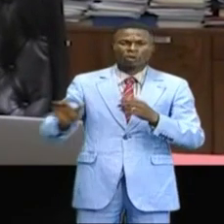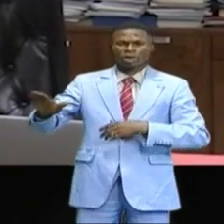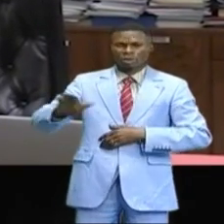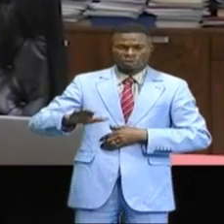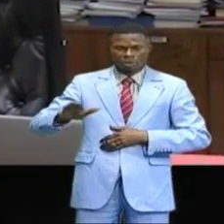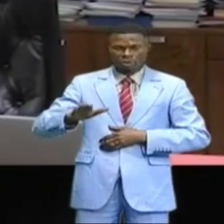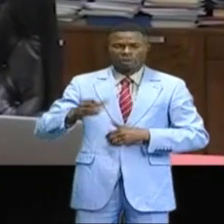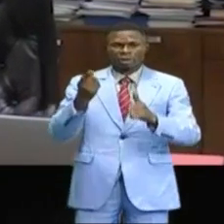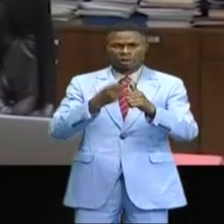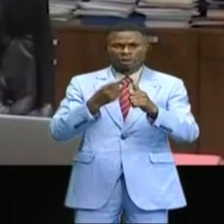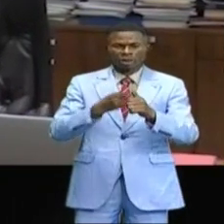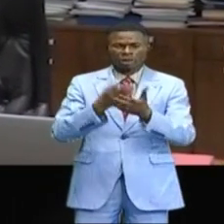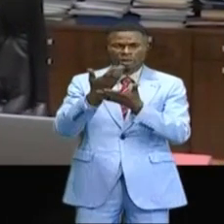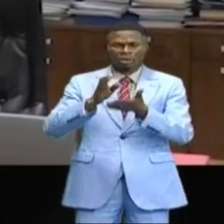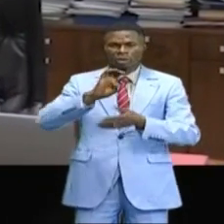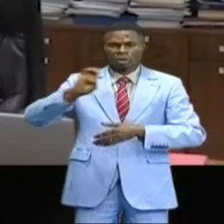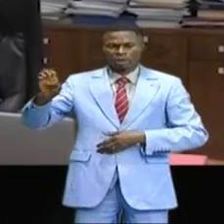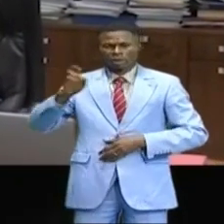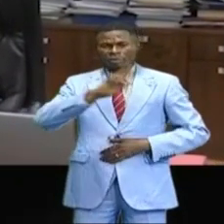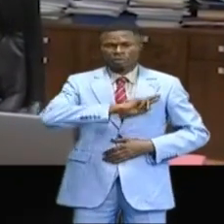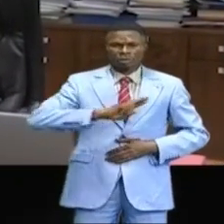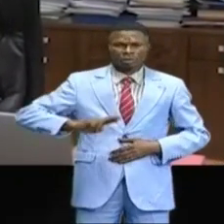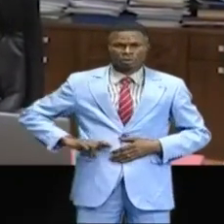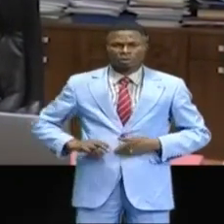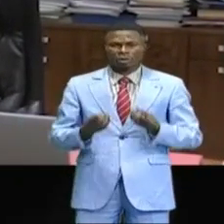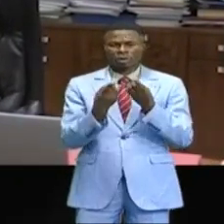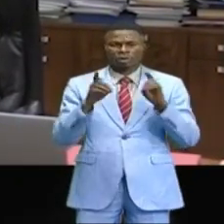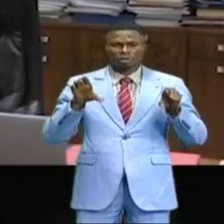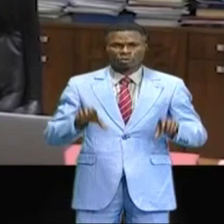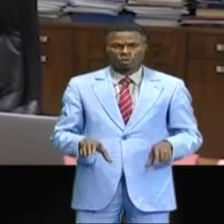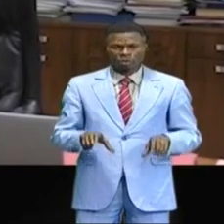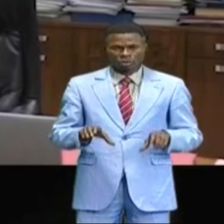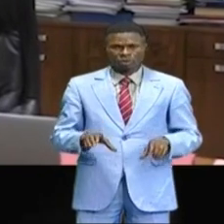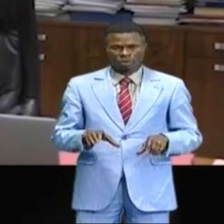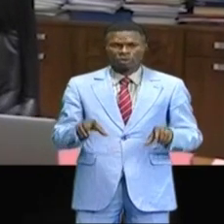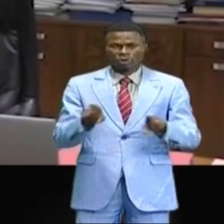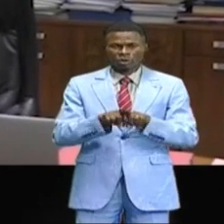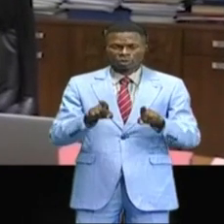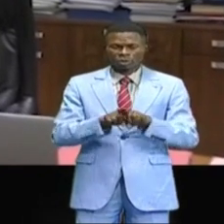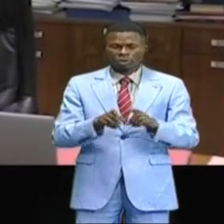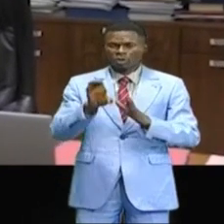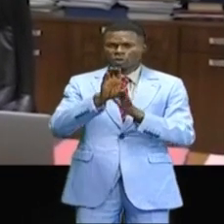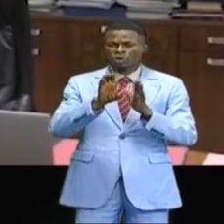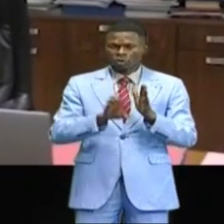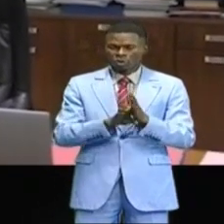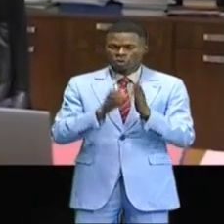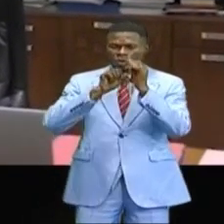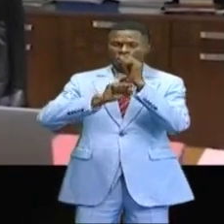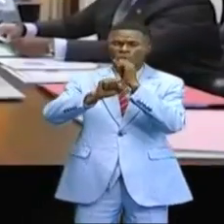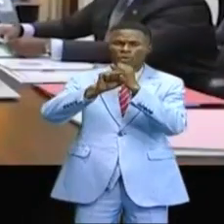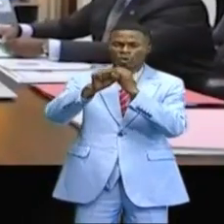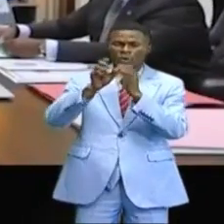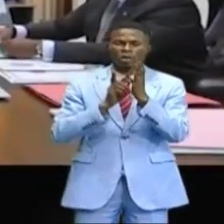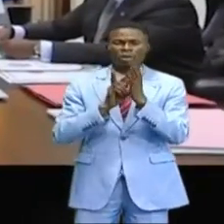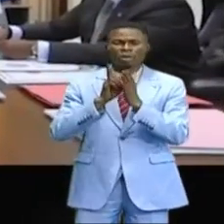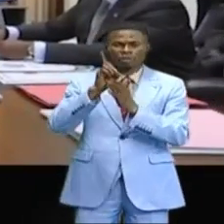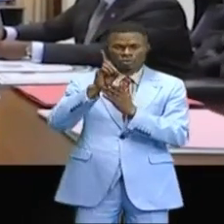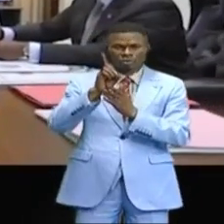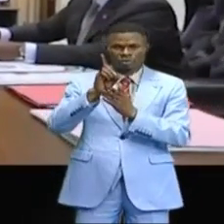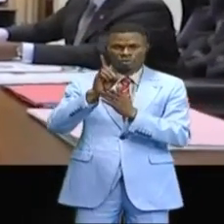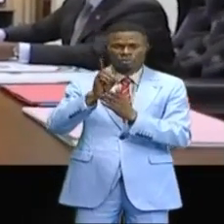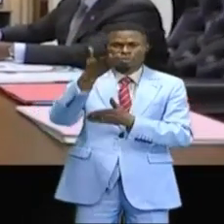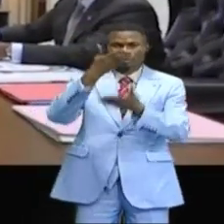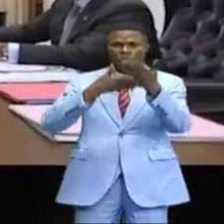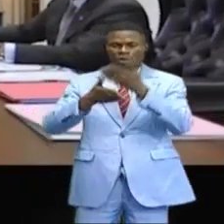et notamment dans la partie est de la République démocratique du Congo comme l'une des conditions de la promotion et du développement des